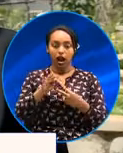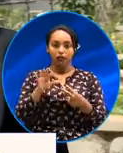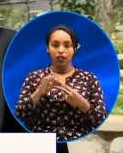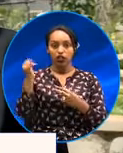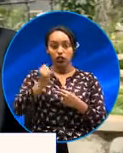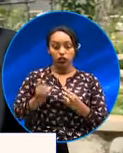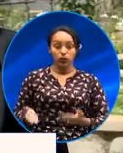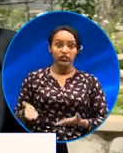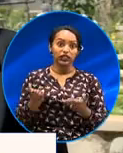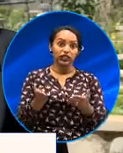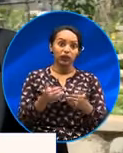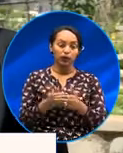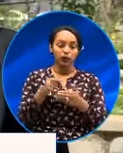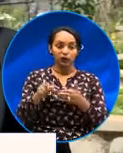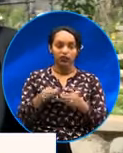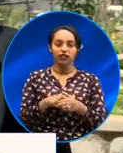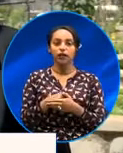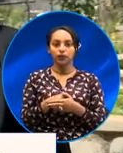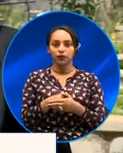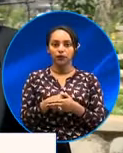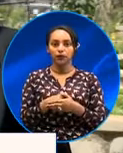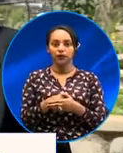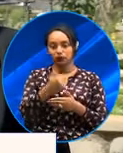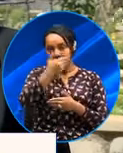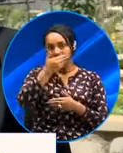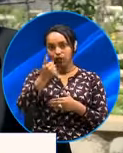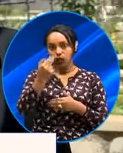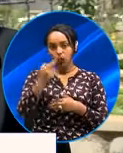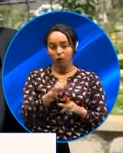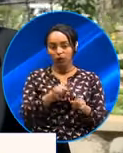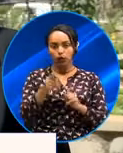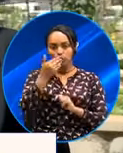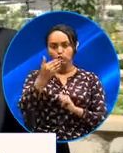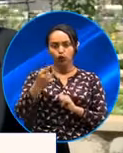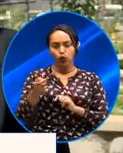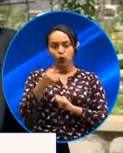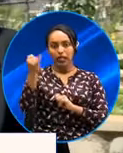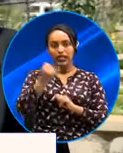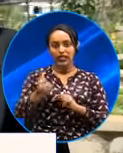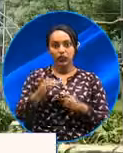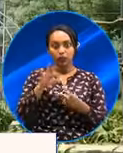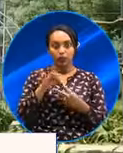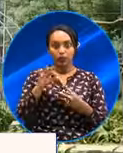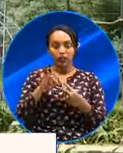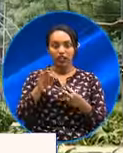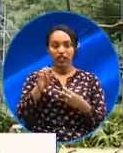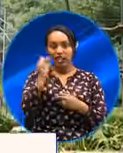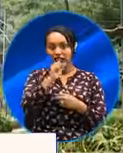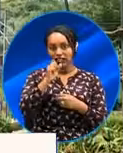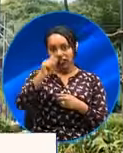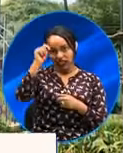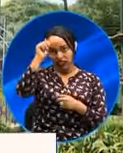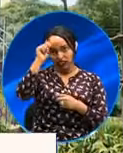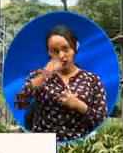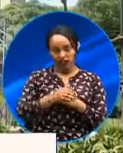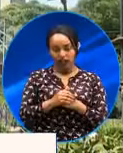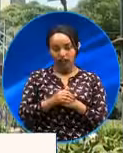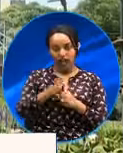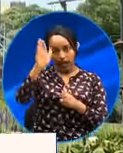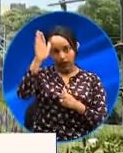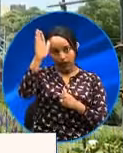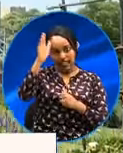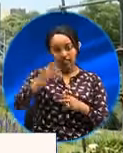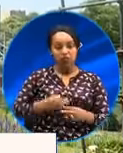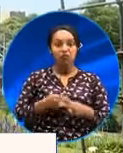አማራጭ ዲዛይኖች ቀርበው በዛ የተሻለውን ወይም ደግሞ ጥሩ የሆነውን ዲዛይን በመምረጥ አርቲስት ተስፋዬ